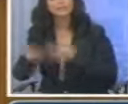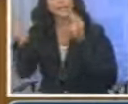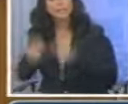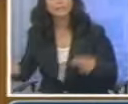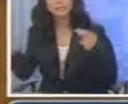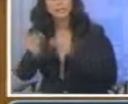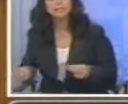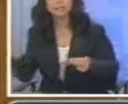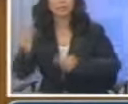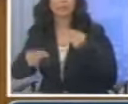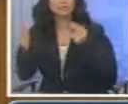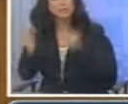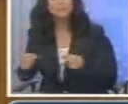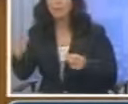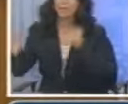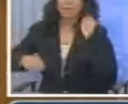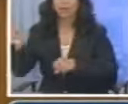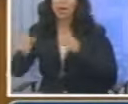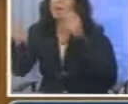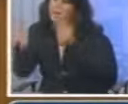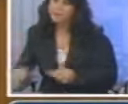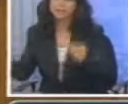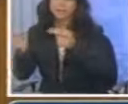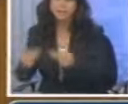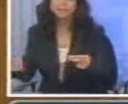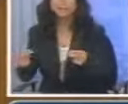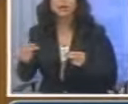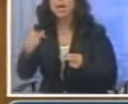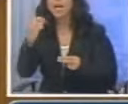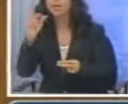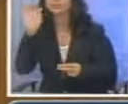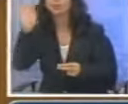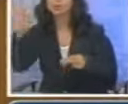διαφωνιών με αποκλειστικό γνώμονα την επιτυχία του κυβερνητικού έργου.